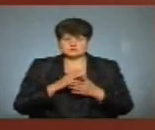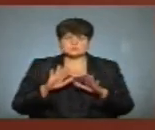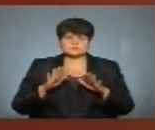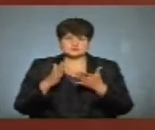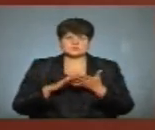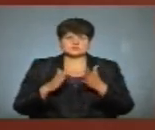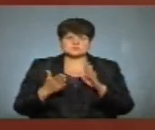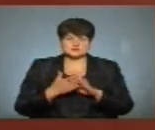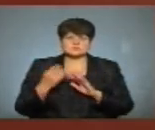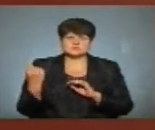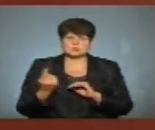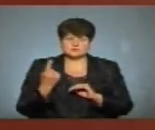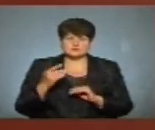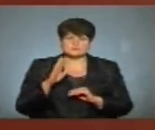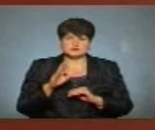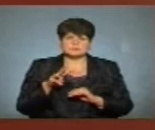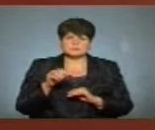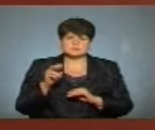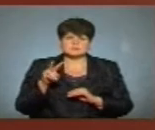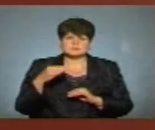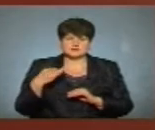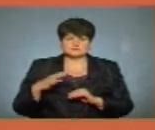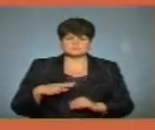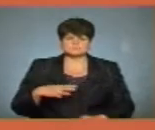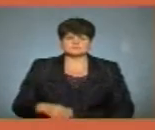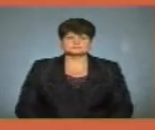надзвичайних ситуацій області Віктора Маслея. Дочекайтеся.